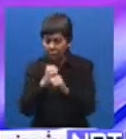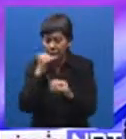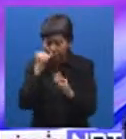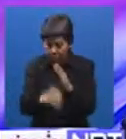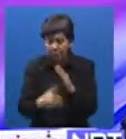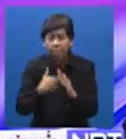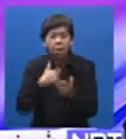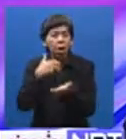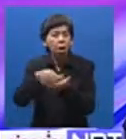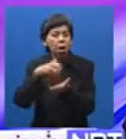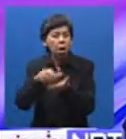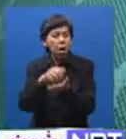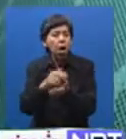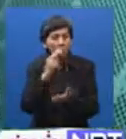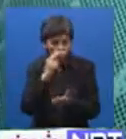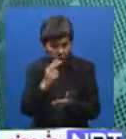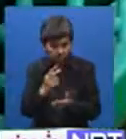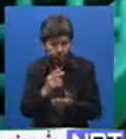ามจากรายงานครับ